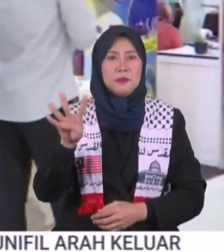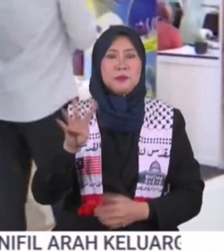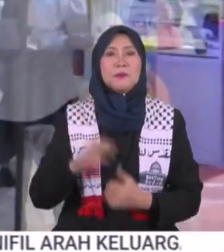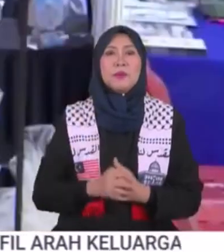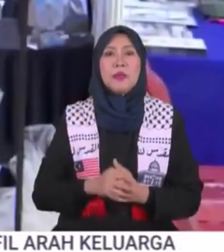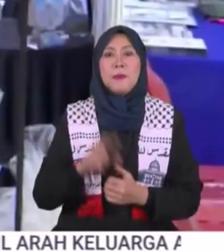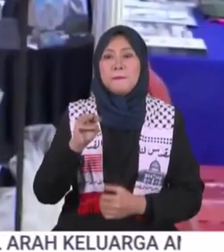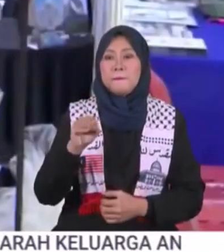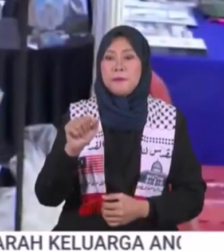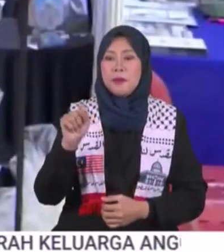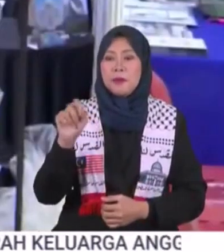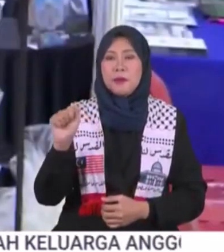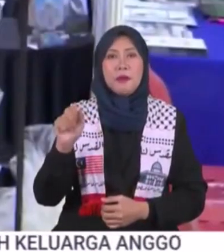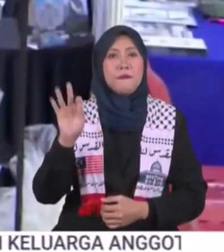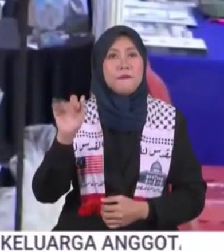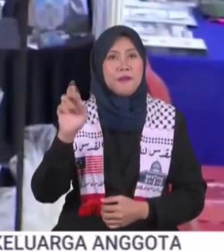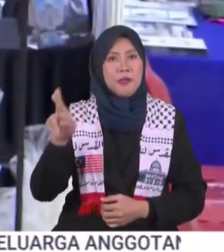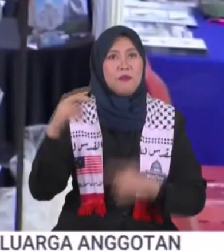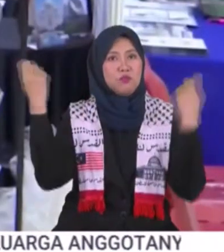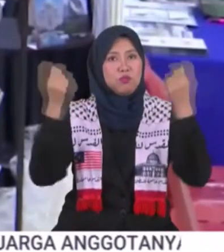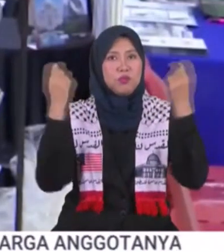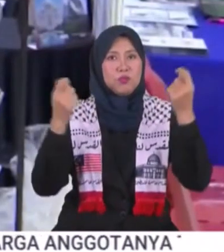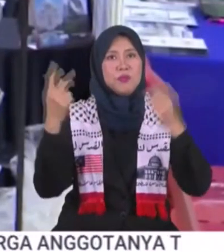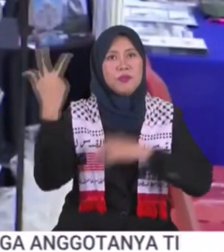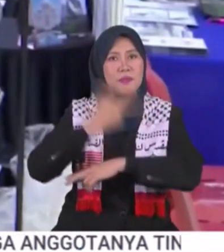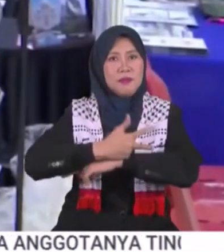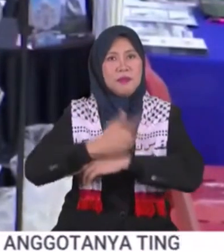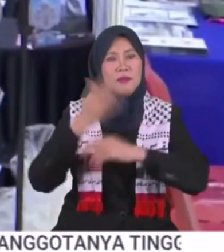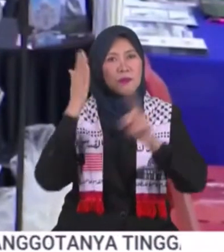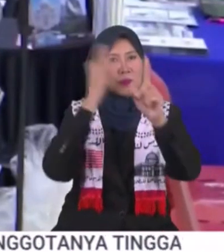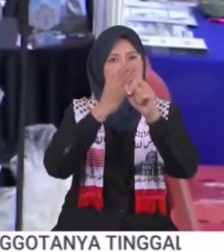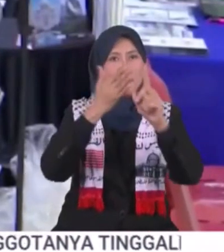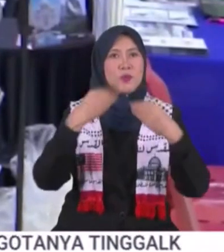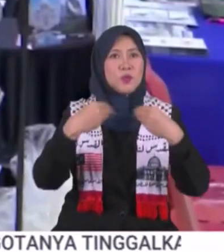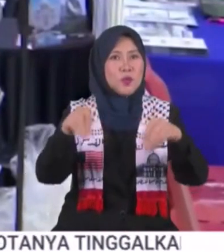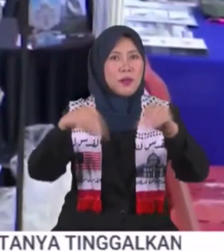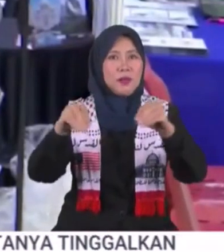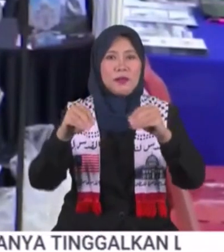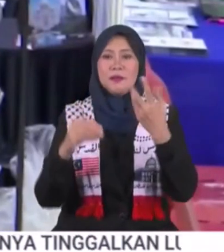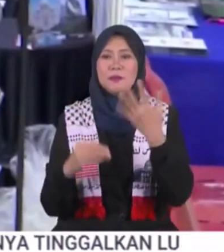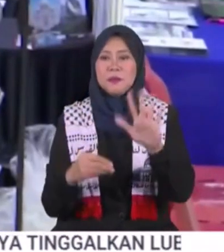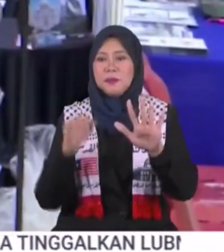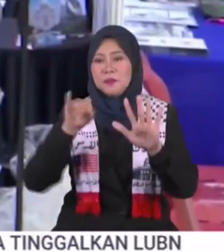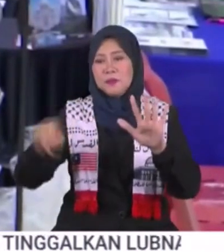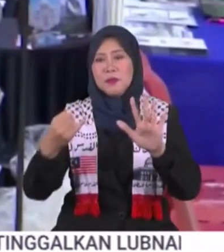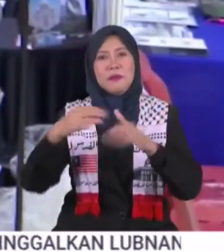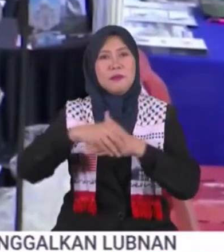Mata Fair yang berlangsung selama 3 hari ini menyasarkan nilai jualan RM15 juta.